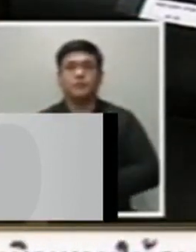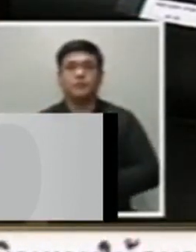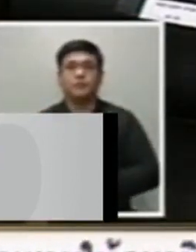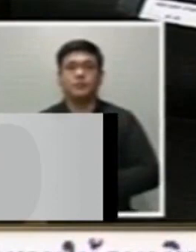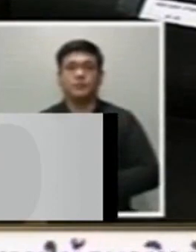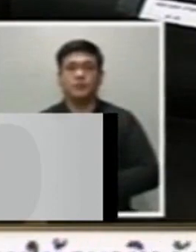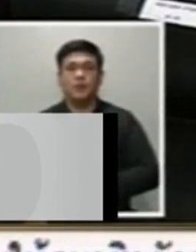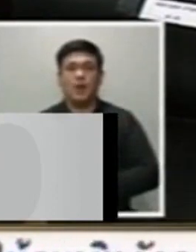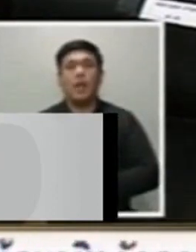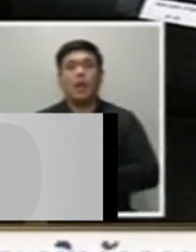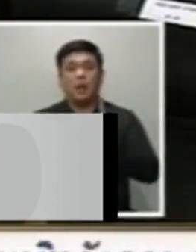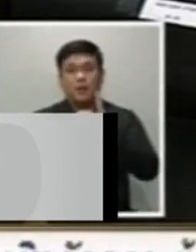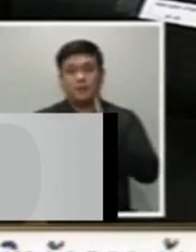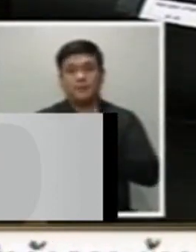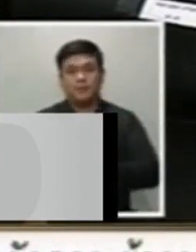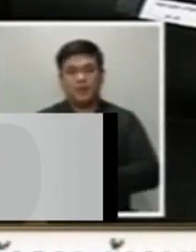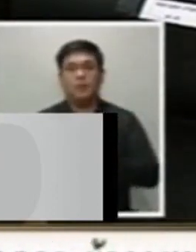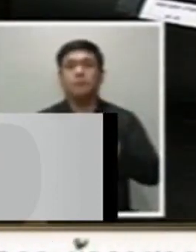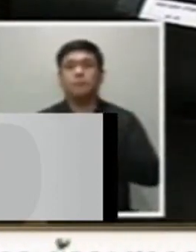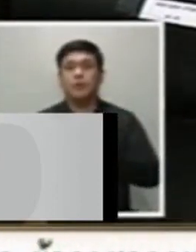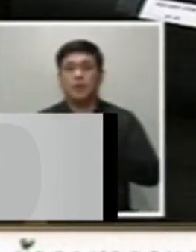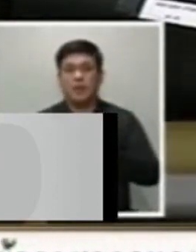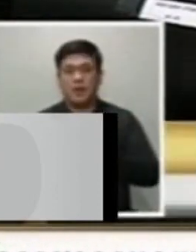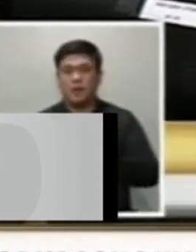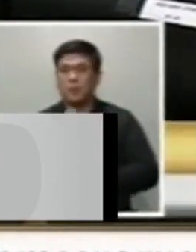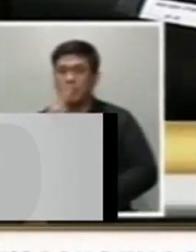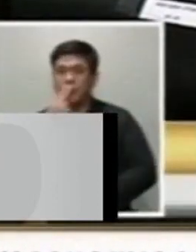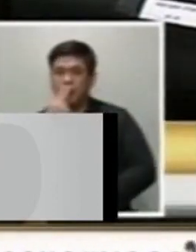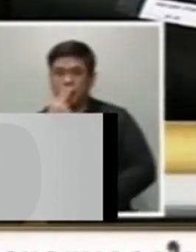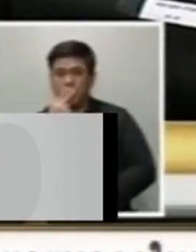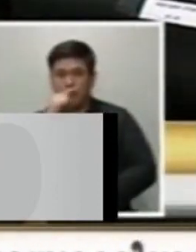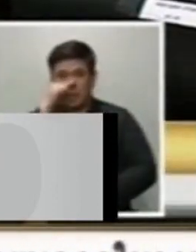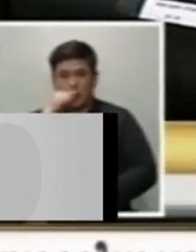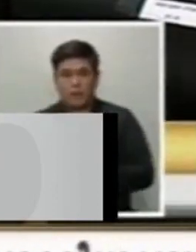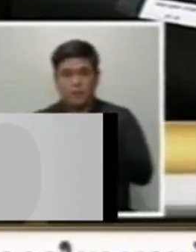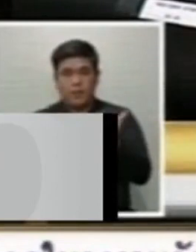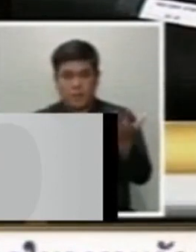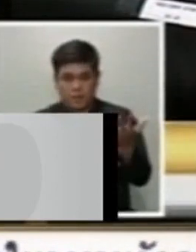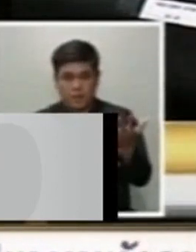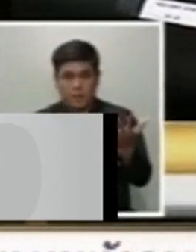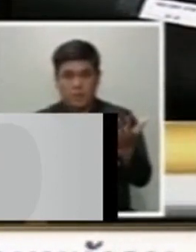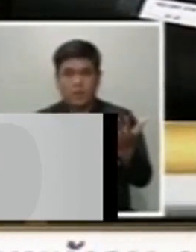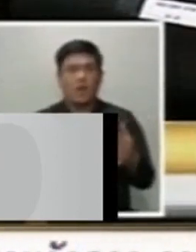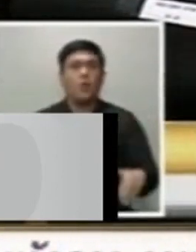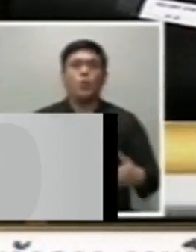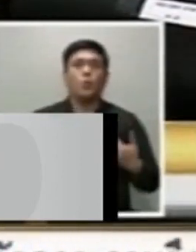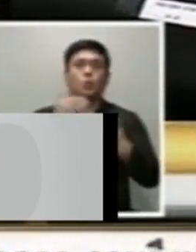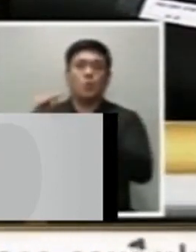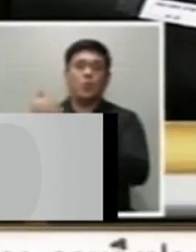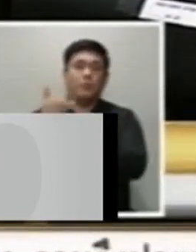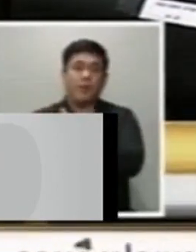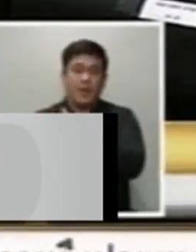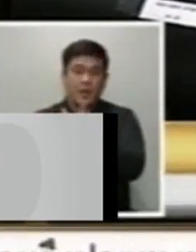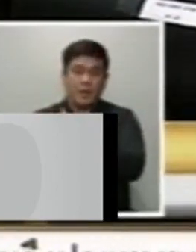เขาโหวตตามมติพรรคแต่ว่าโดยส่วนตัวอย่างเช่นคุณสาธุงสาธิตที่ไม่เอาคุณธรรมนัสเนี่ยจะเป็นยังไงด้วยนั่นคือตัวของคุณธรรมนัสแต่ว่าคุณดอนเนี่ยจ